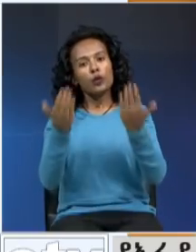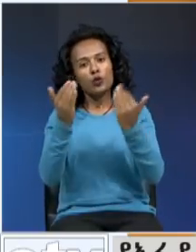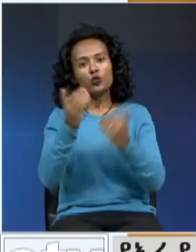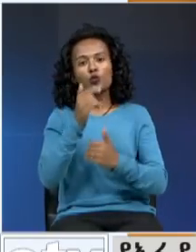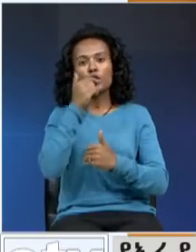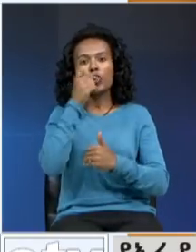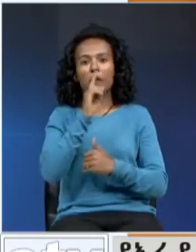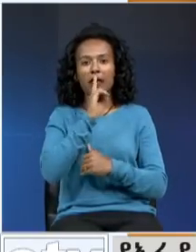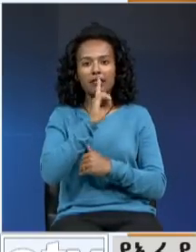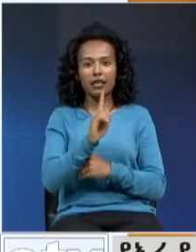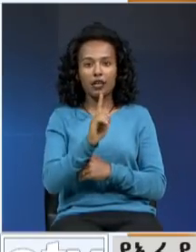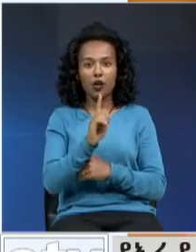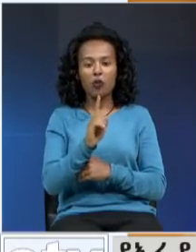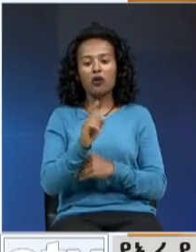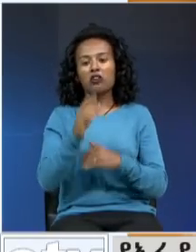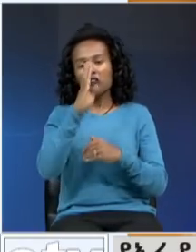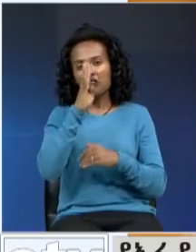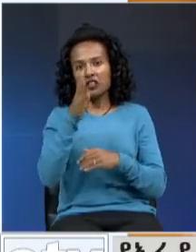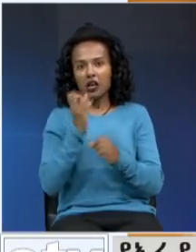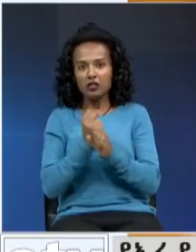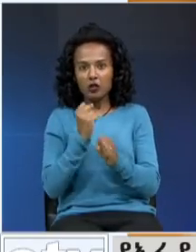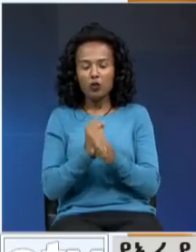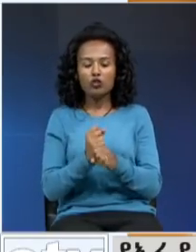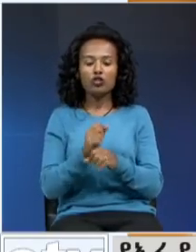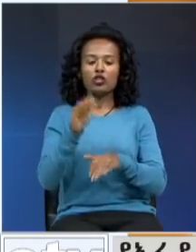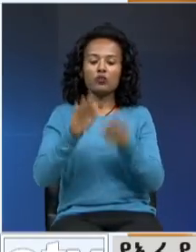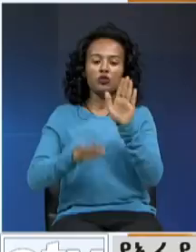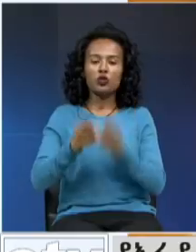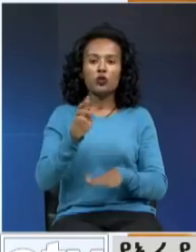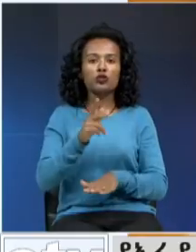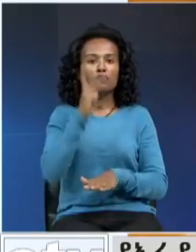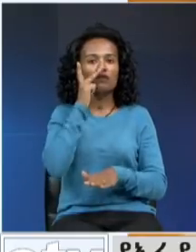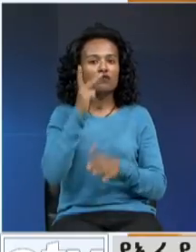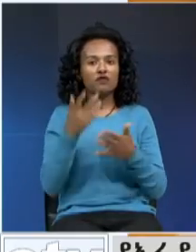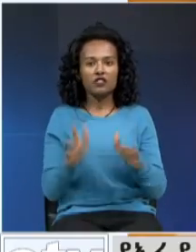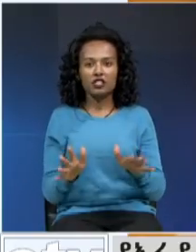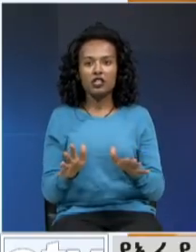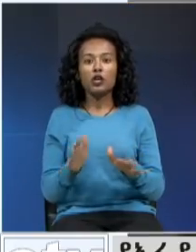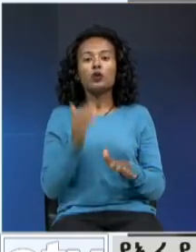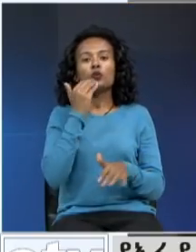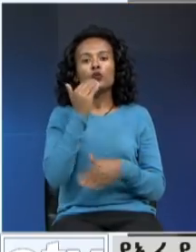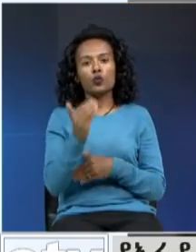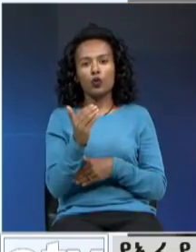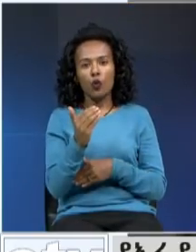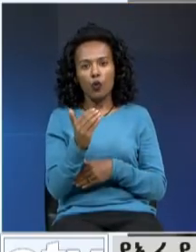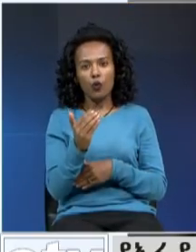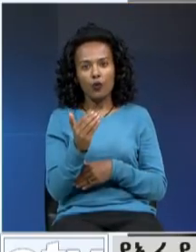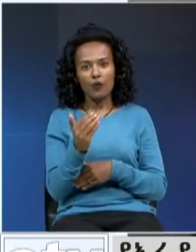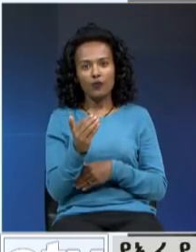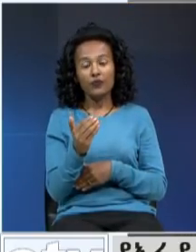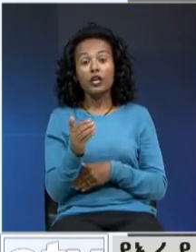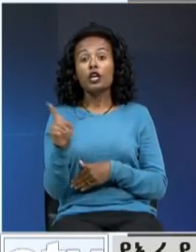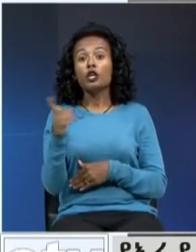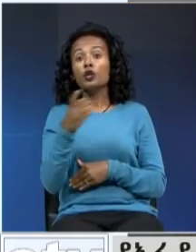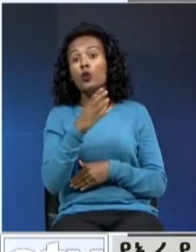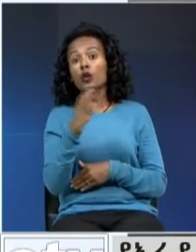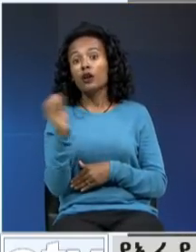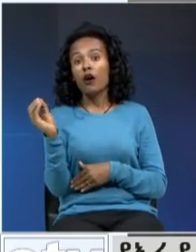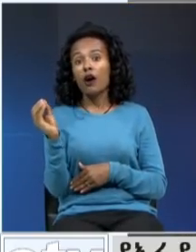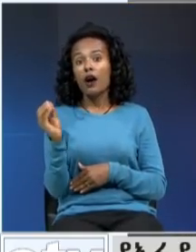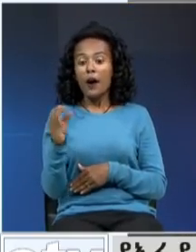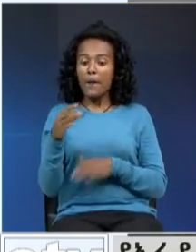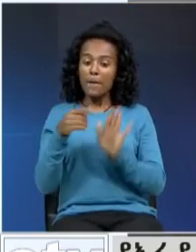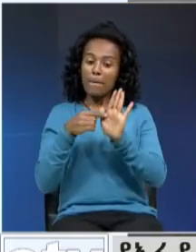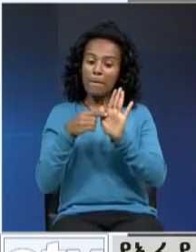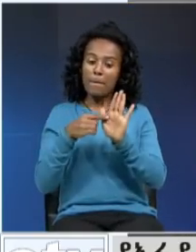የሚያሰኙ የፈጠራ ስራዎች እርምጃዎችን ታዝቢያለሁ። ጥሩ ነው። ይሁንና